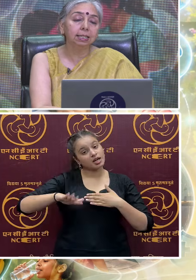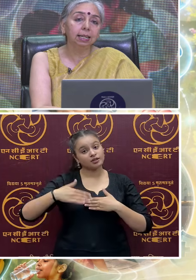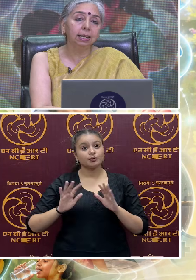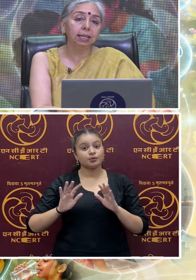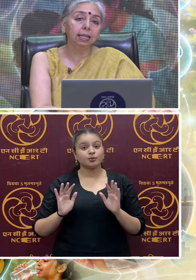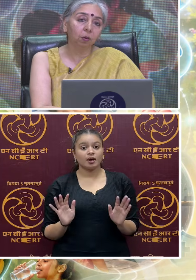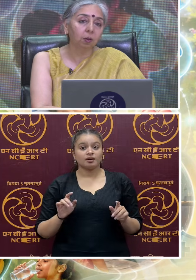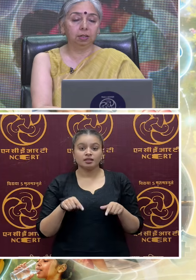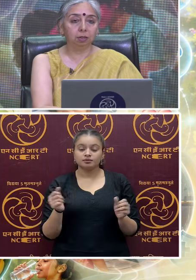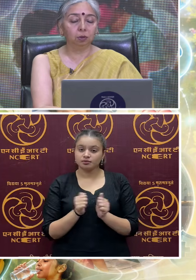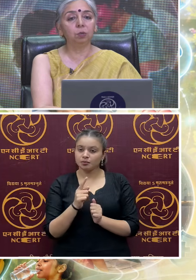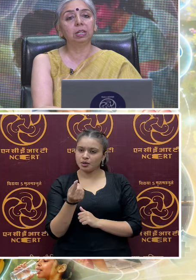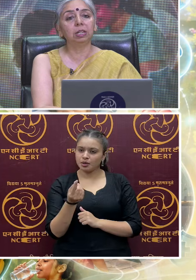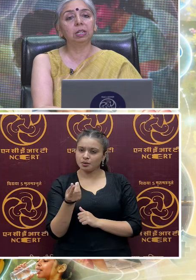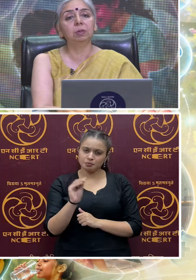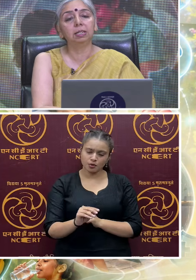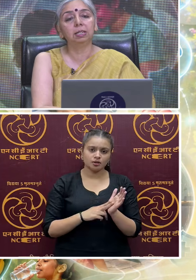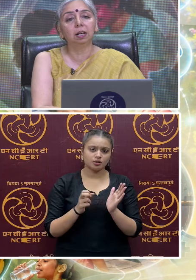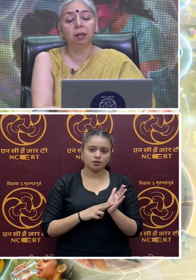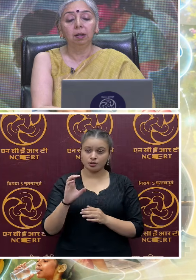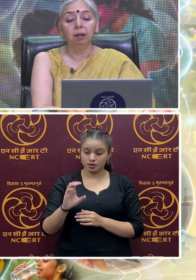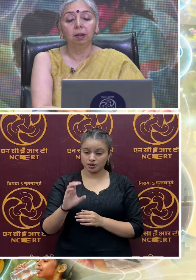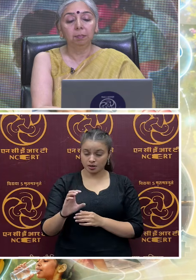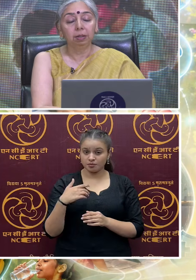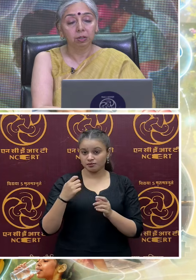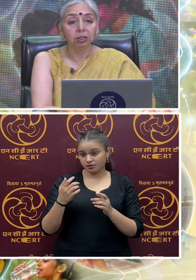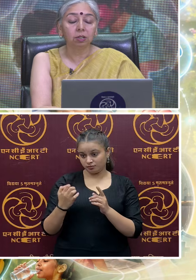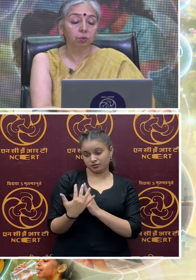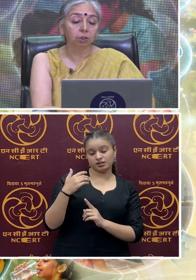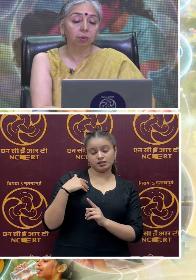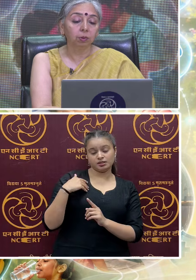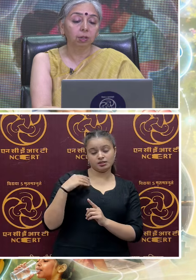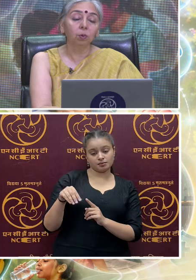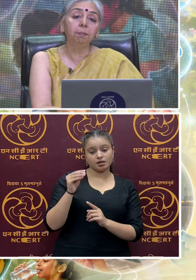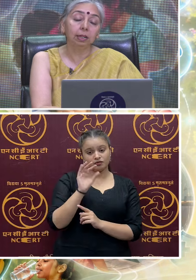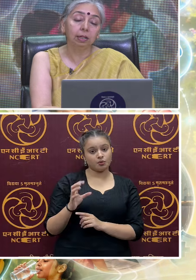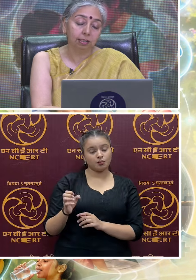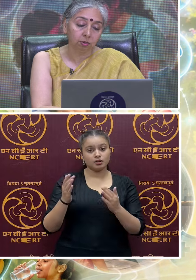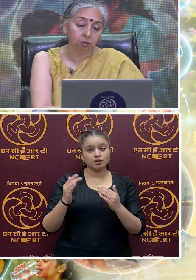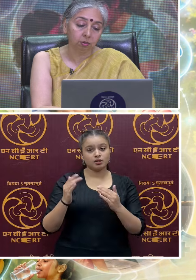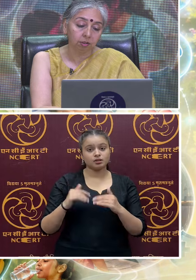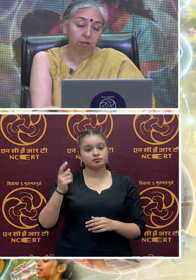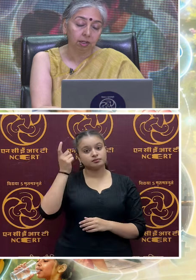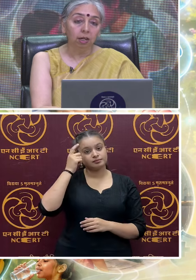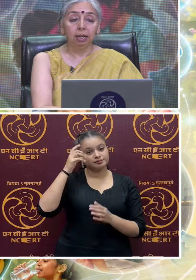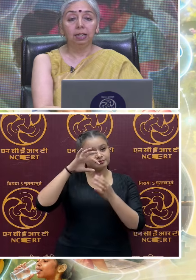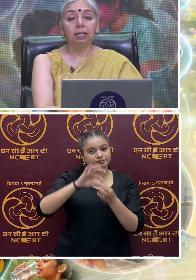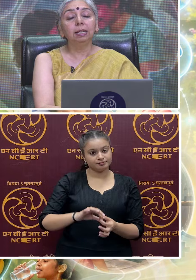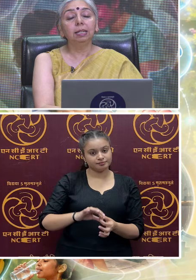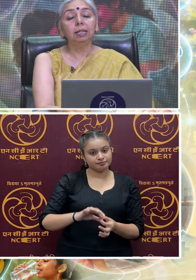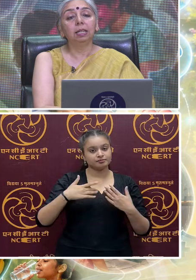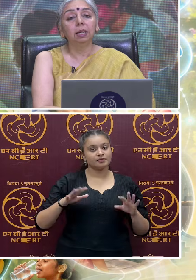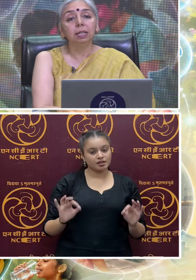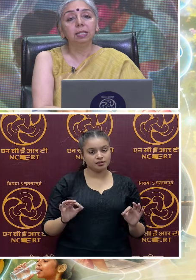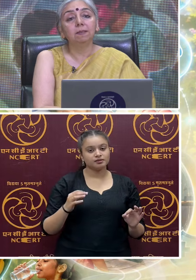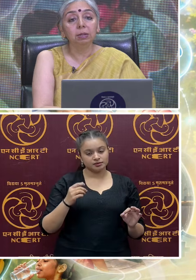इसके साथ साथ एक और नॉन कम्युनिकेबल डिज़ीज़ का मैं मेंशन करना ज़रूर चाहूँगी, वो है मेंटल हेल्थ डिसऑर्डर्स। एंड डेटा